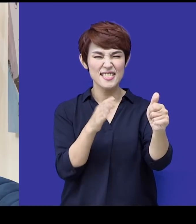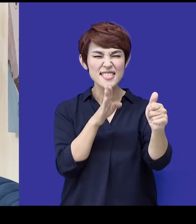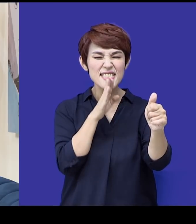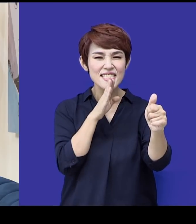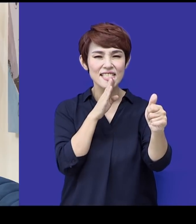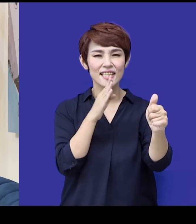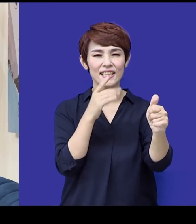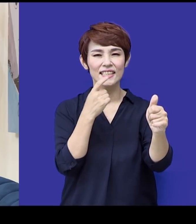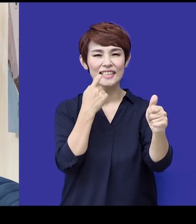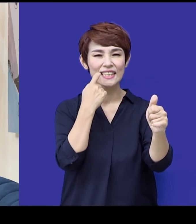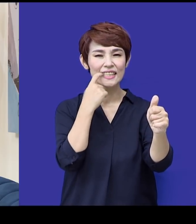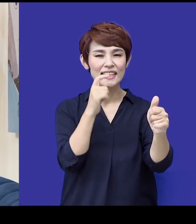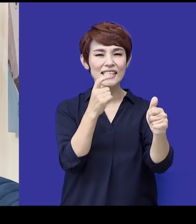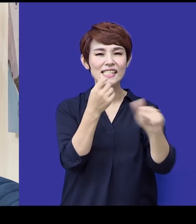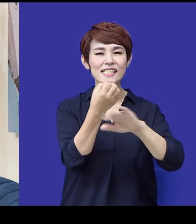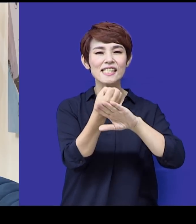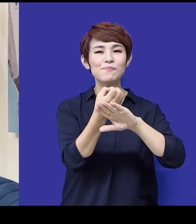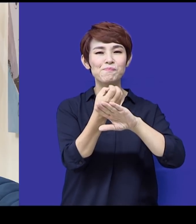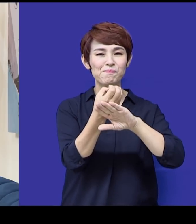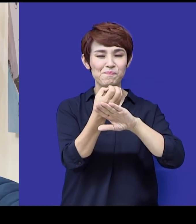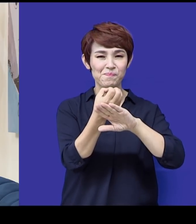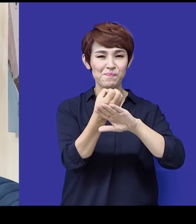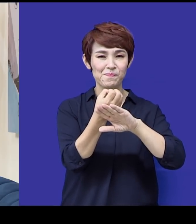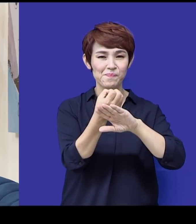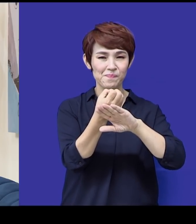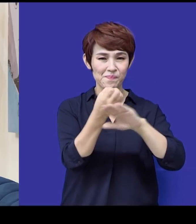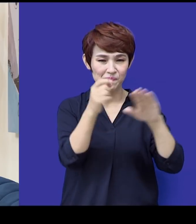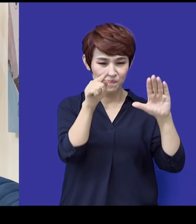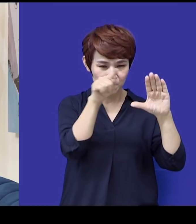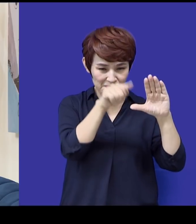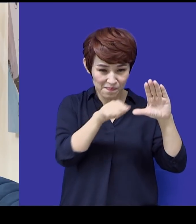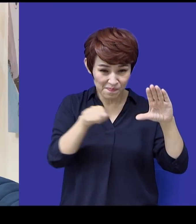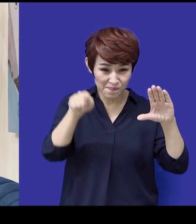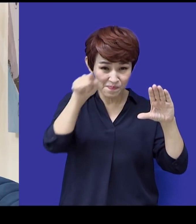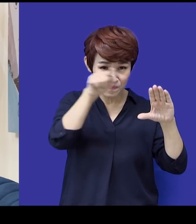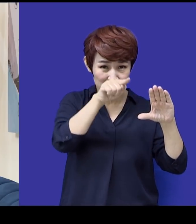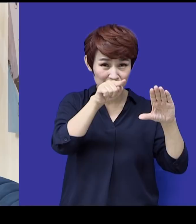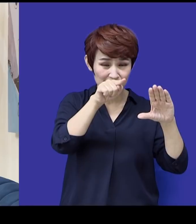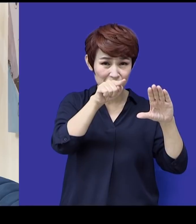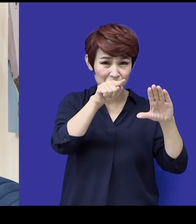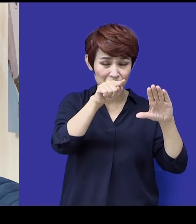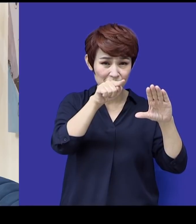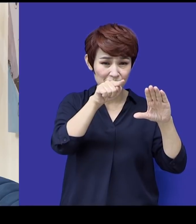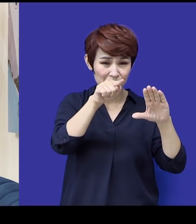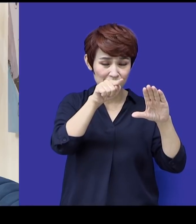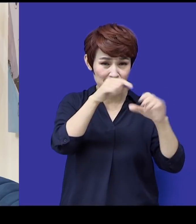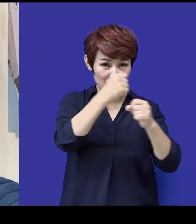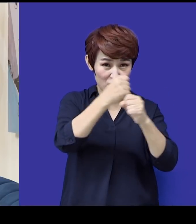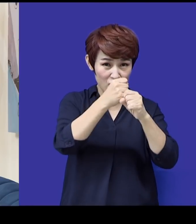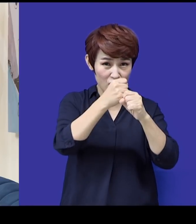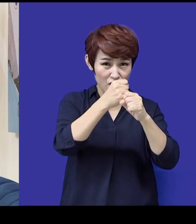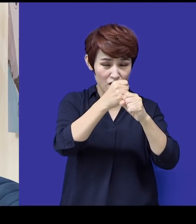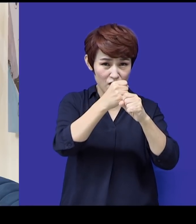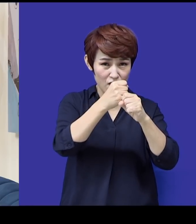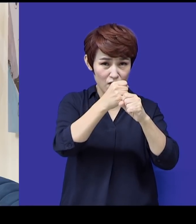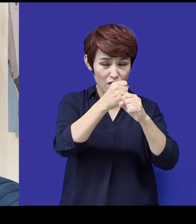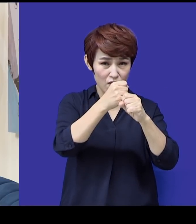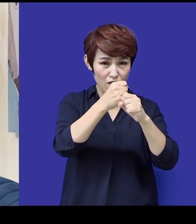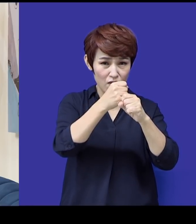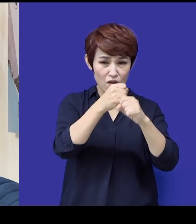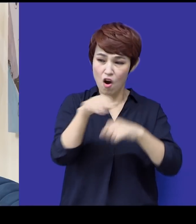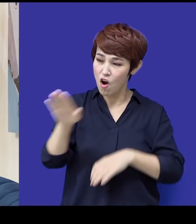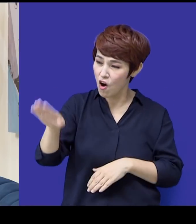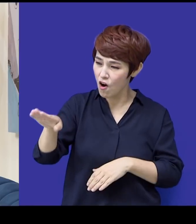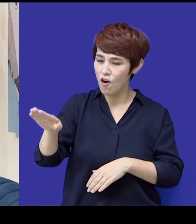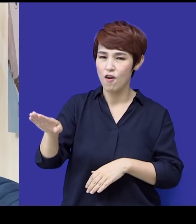금이더라고요. 그거를 올림픽 때 하는 그 띠의 색깔로 해서 이렇게 와가지고 선생님 일어나세요 하더니